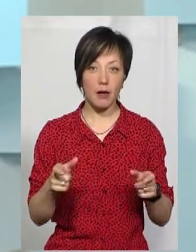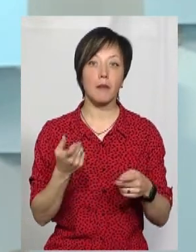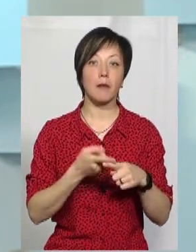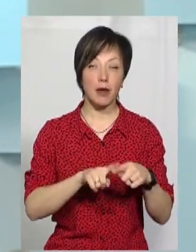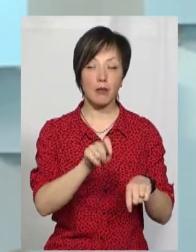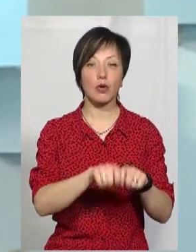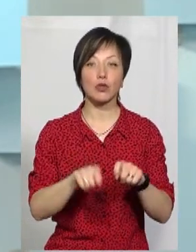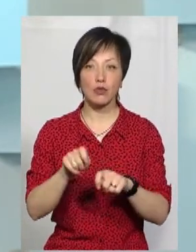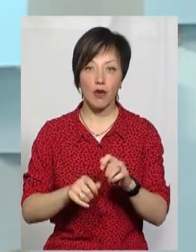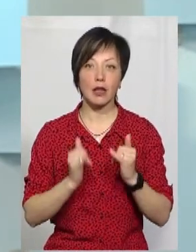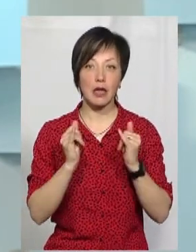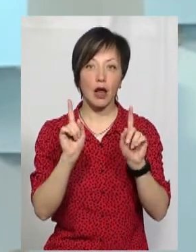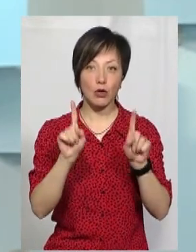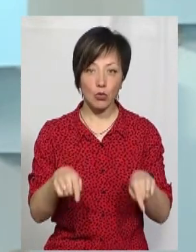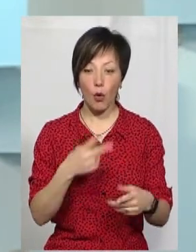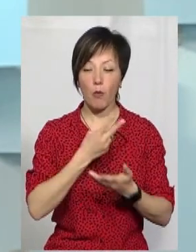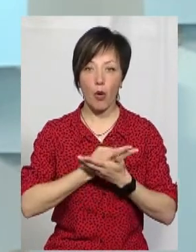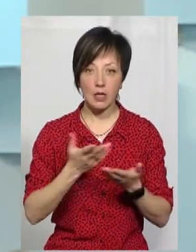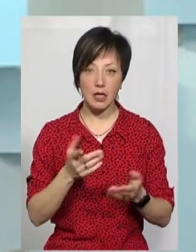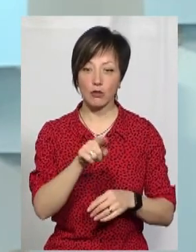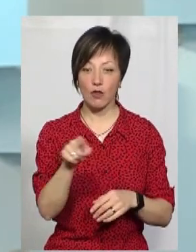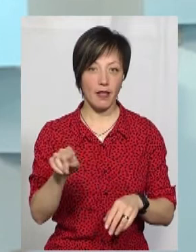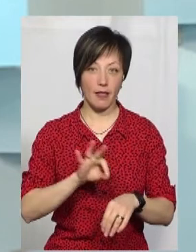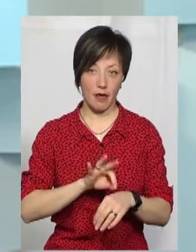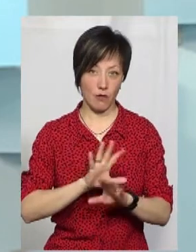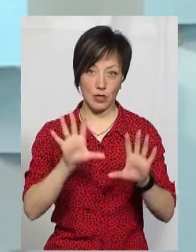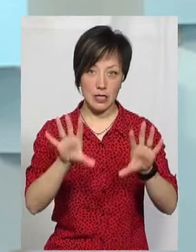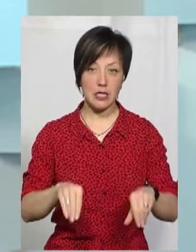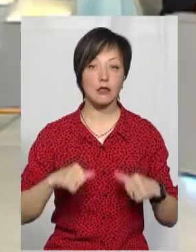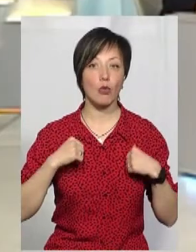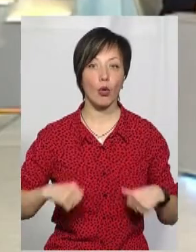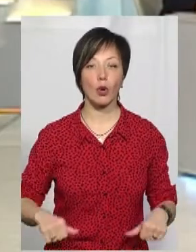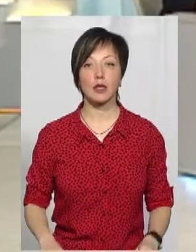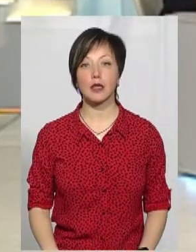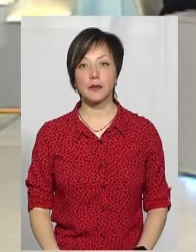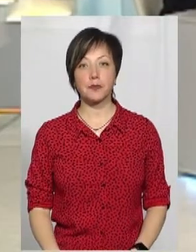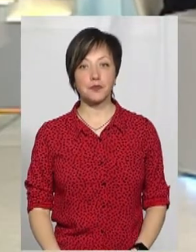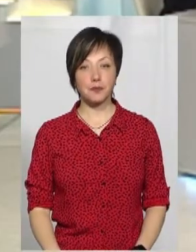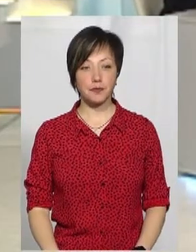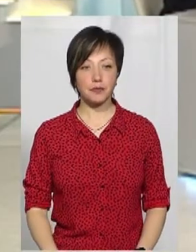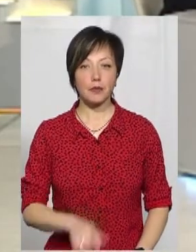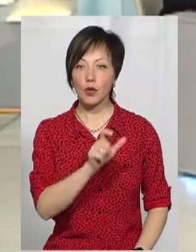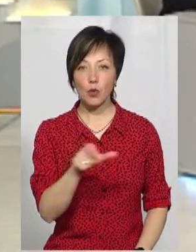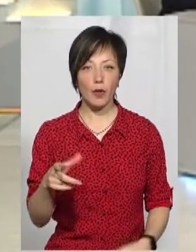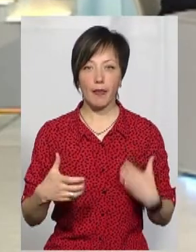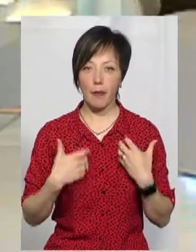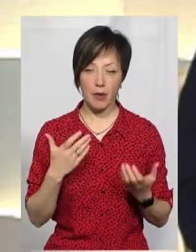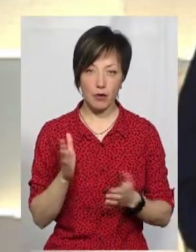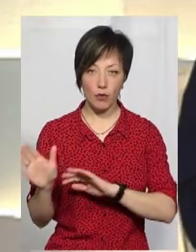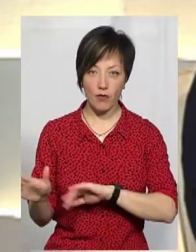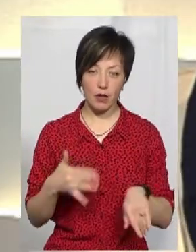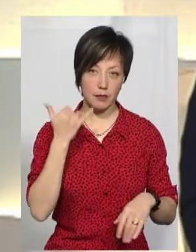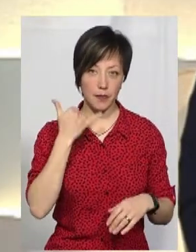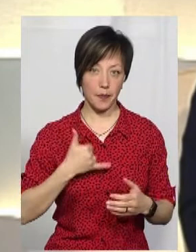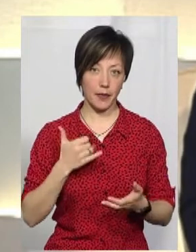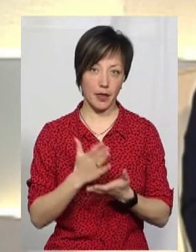їх і протестували для того, щоб показати їм, що вони не хворіють, і заспокоїти звичайно, нас. Звичайно, щоб не панікували люди. У нас є